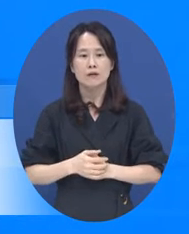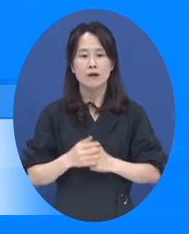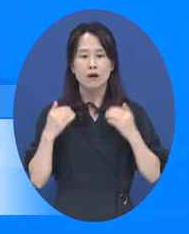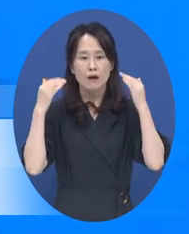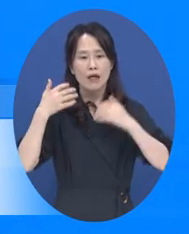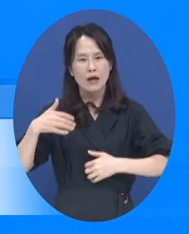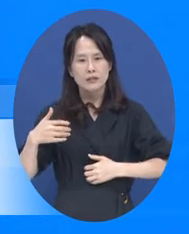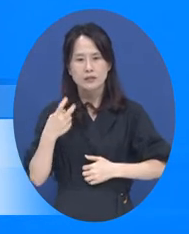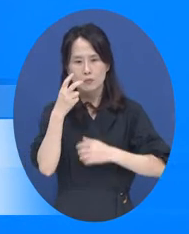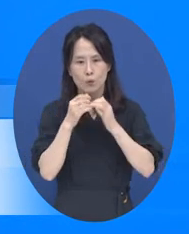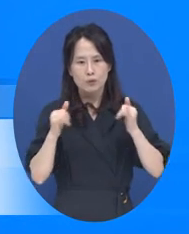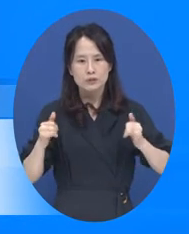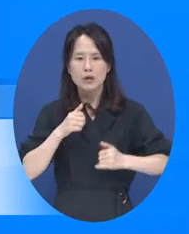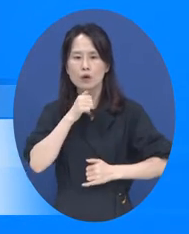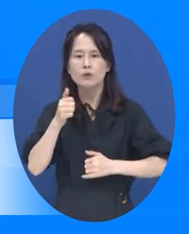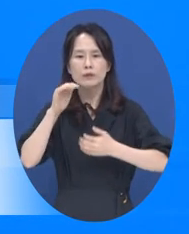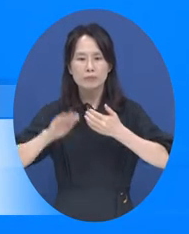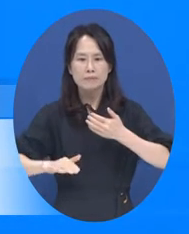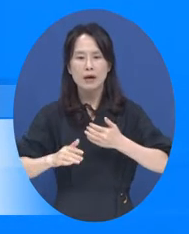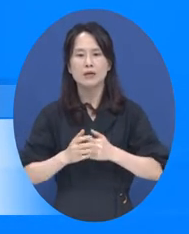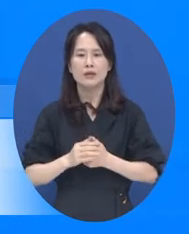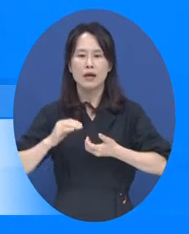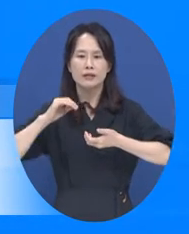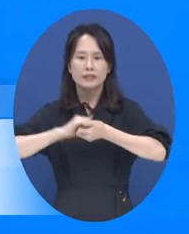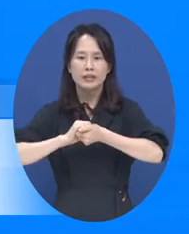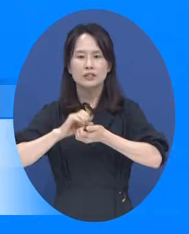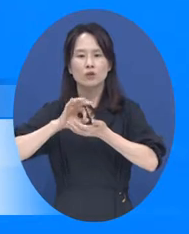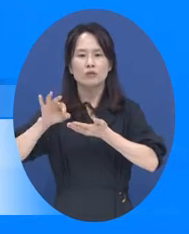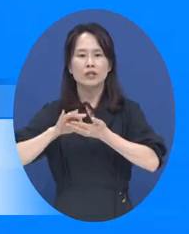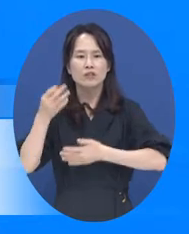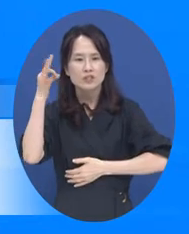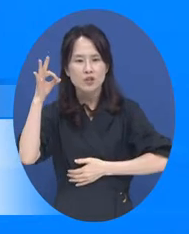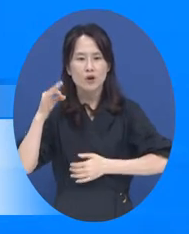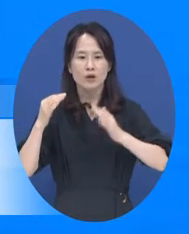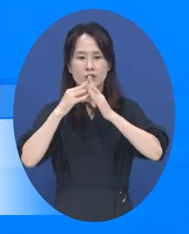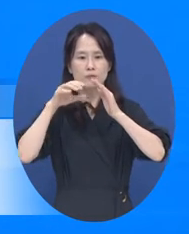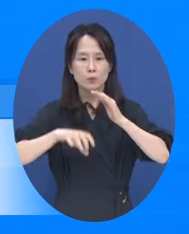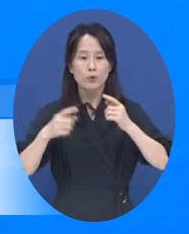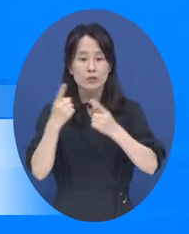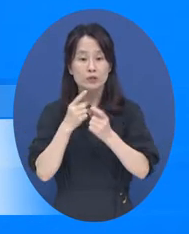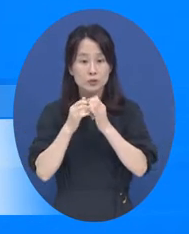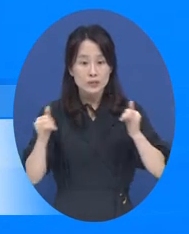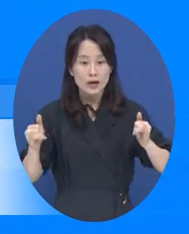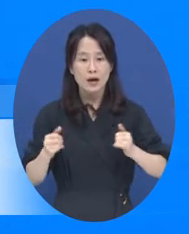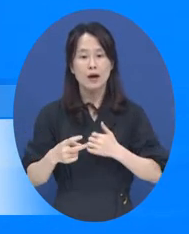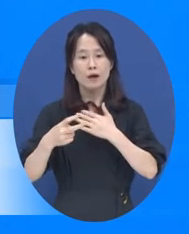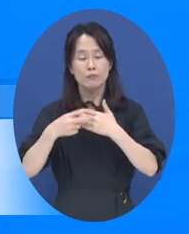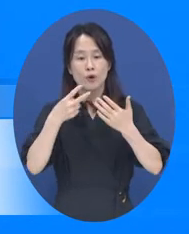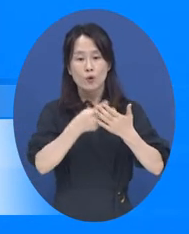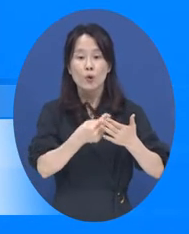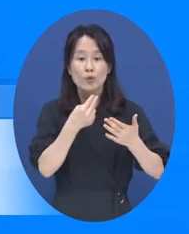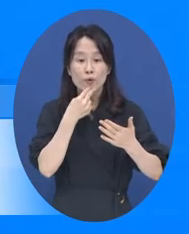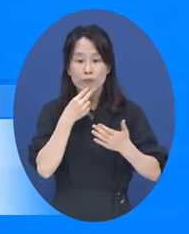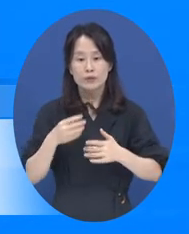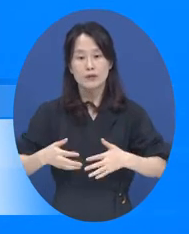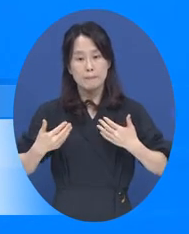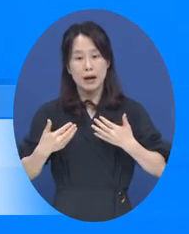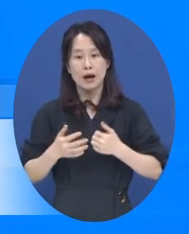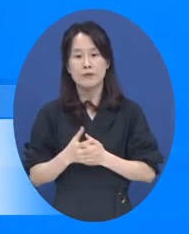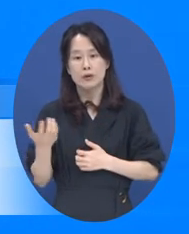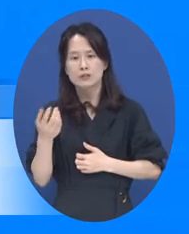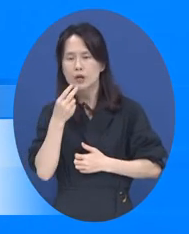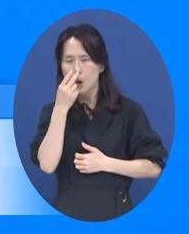만 50세 미만 성인 등 제한적으로 허용되던 재택치료 대상자를 입원 요인이 없는 경증 무증상